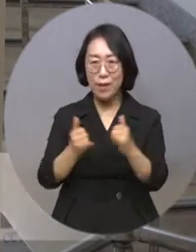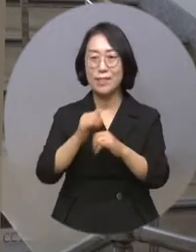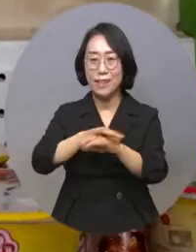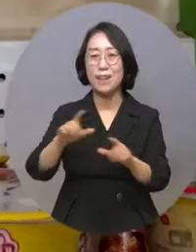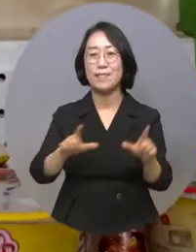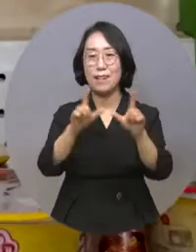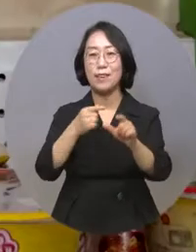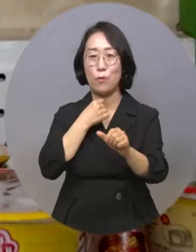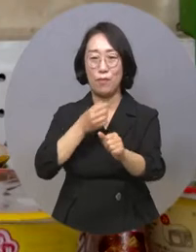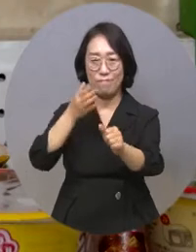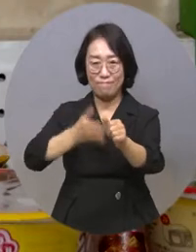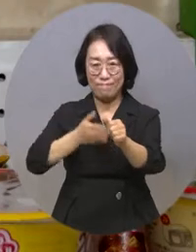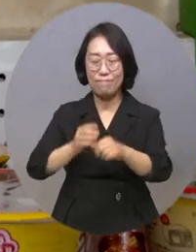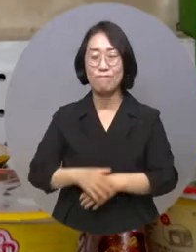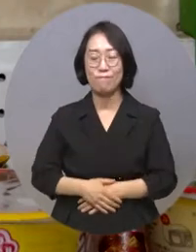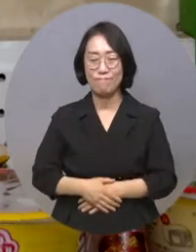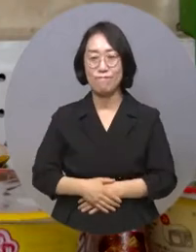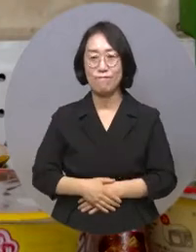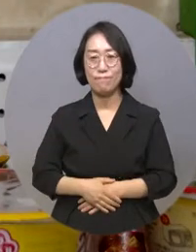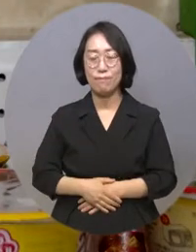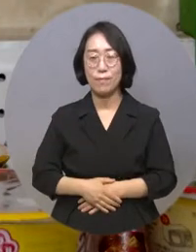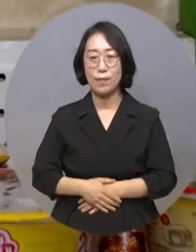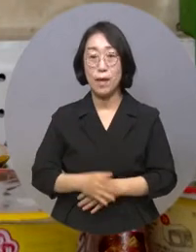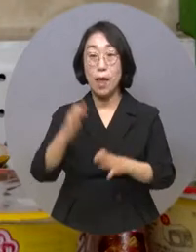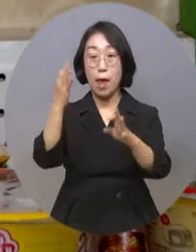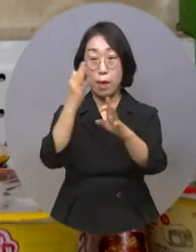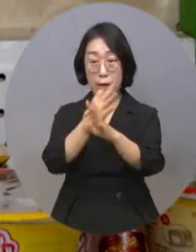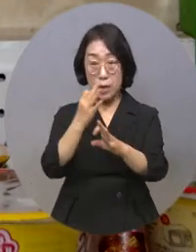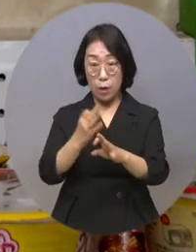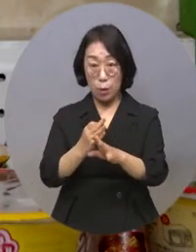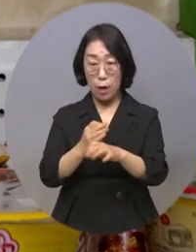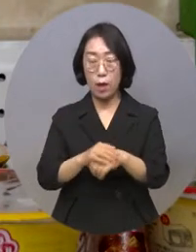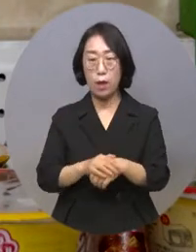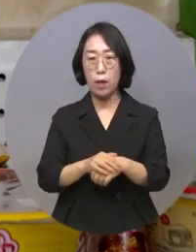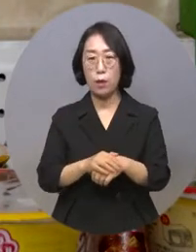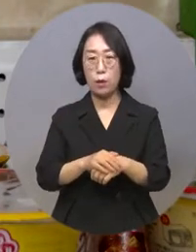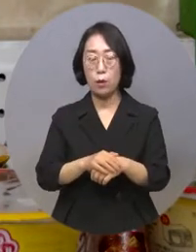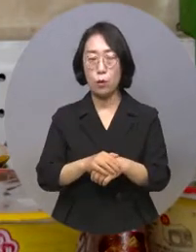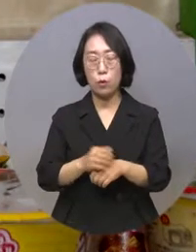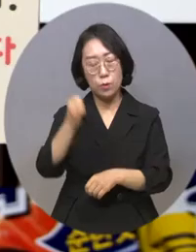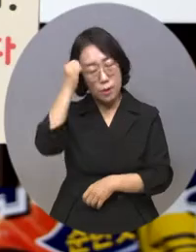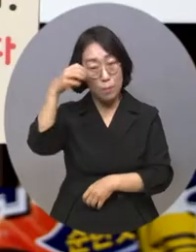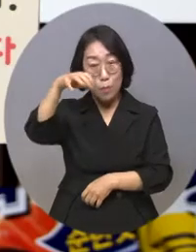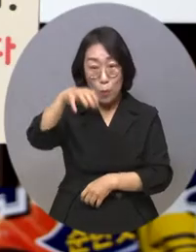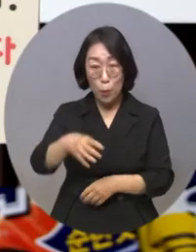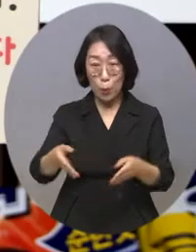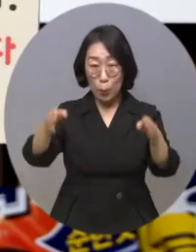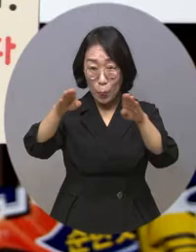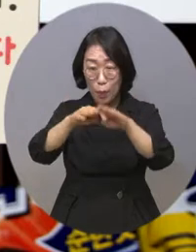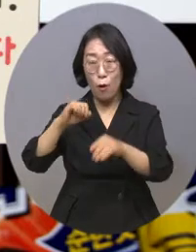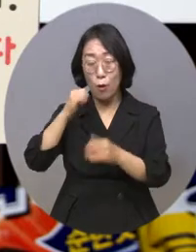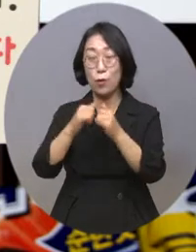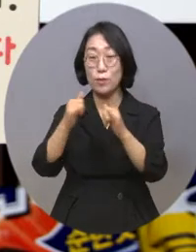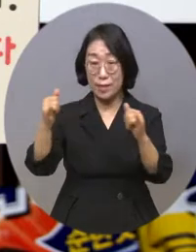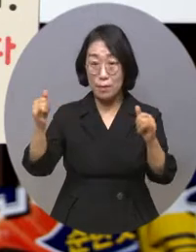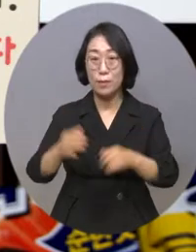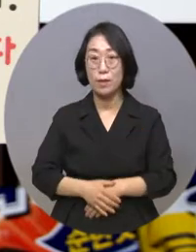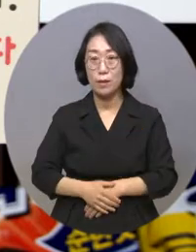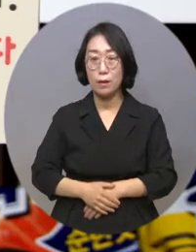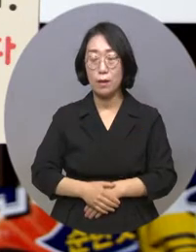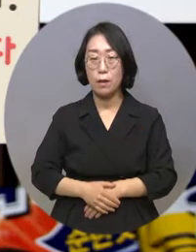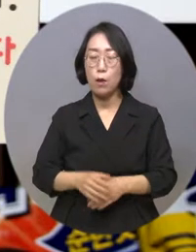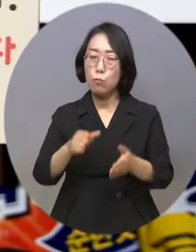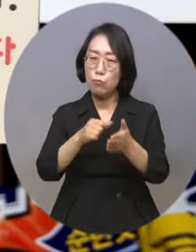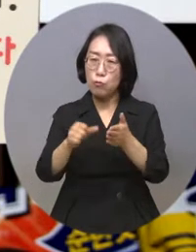합니다. 센터는 매월 2회 정기적으로 고시원과 모텔 거주 어려움에 놓인 시민들에게 꼭